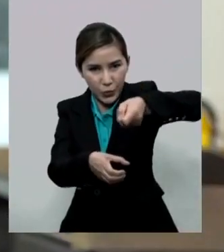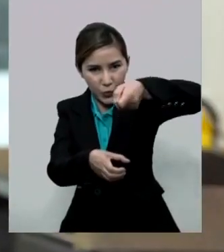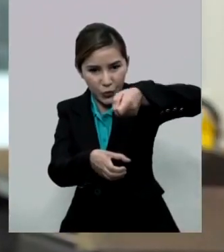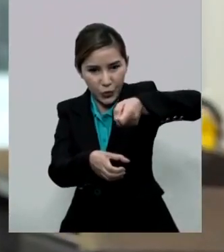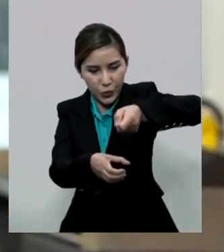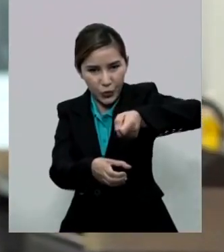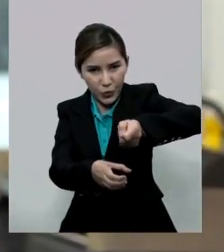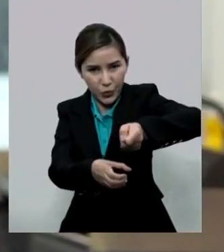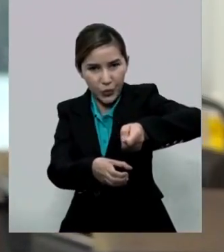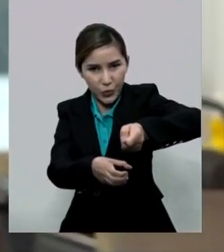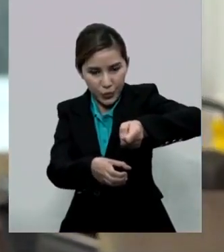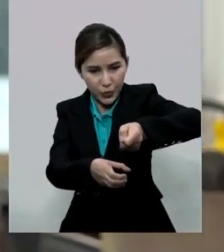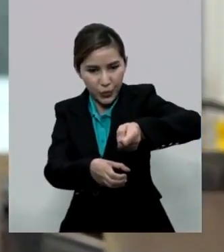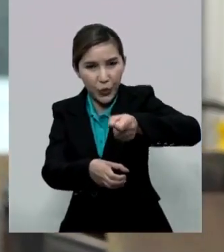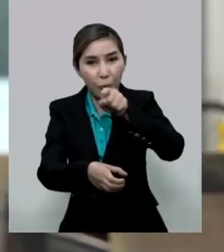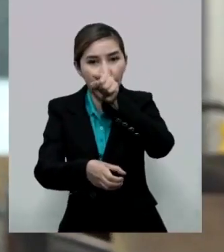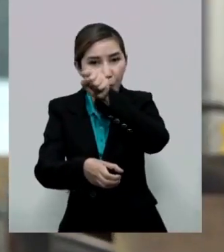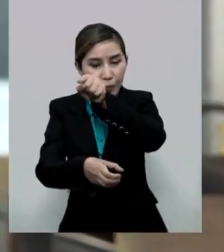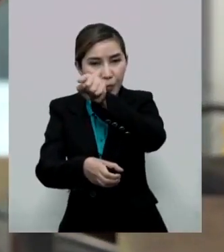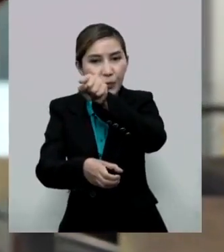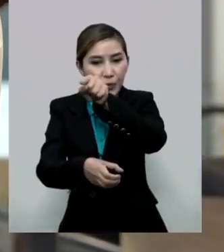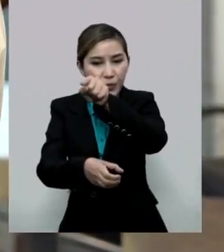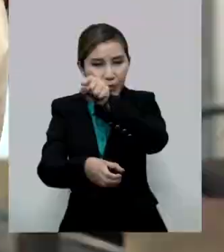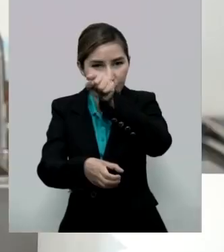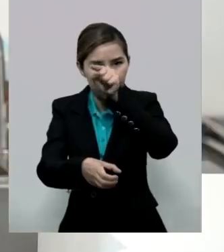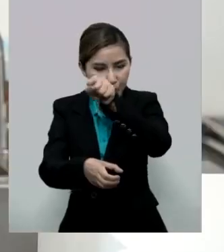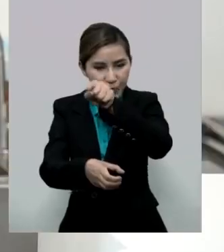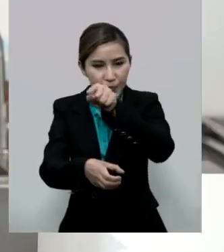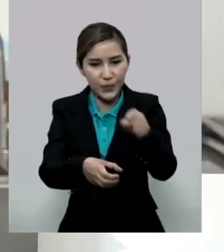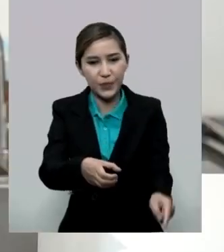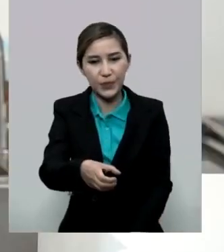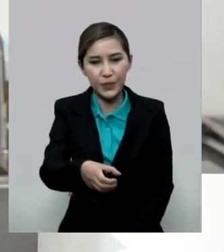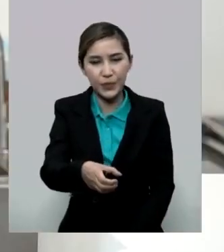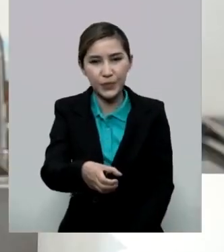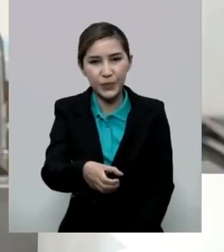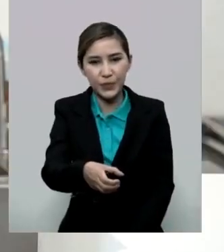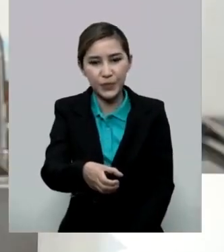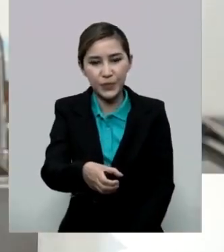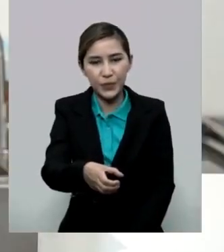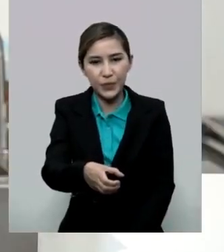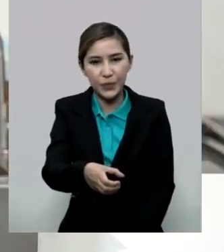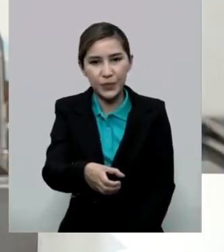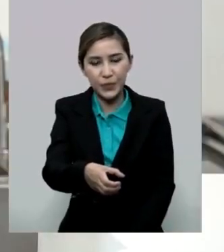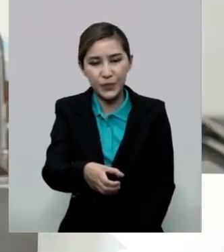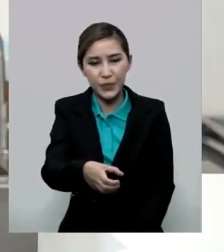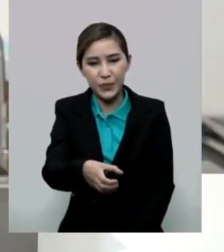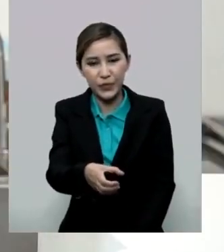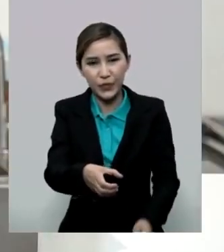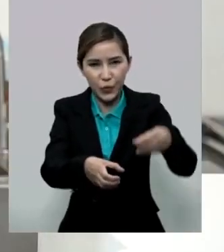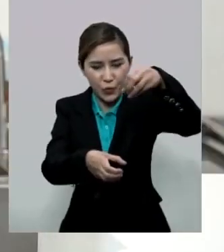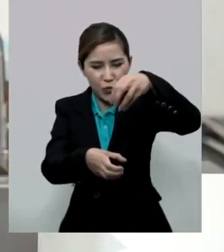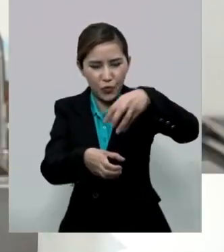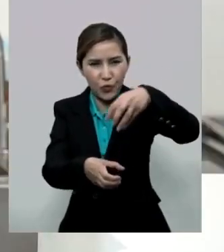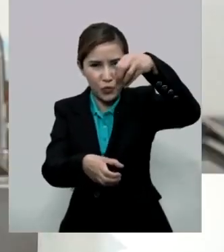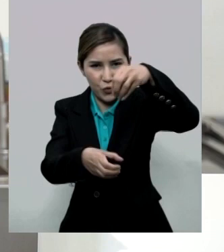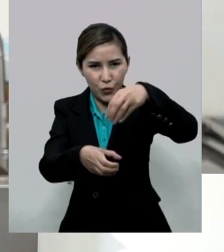ตัว ดันลงโอเค ทีนี้ปุ่มขวาสุดที่เป็นสี่เหลี่ยมข้างบน ข้างบนค่ะกดเลยใช่ไหมคะ กดได้เลยครับโอเค